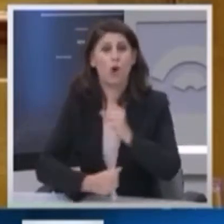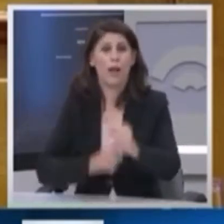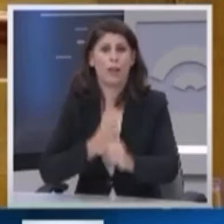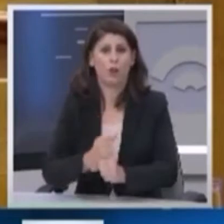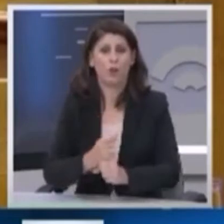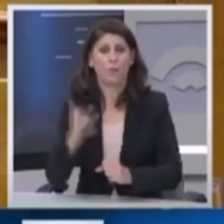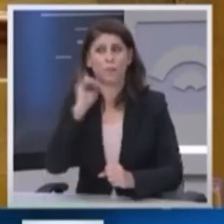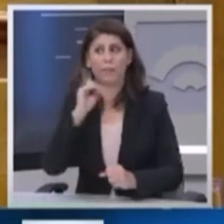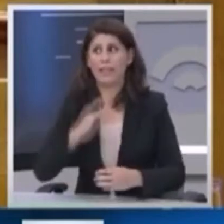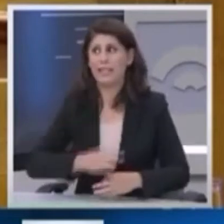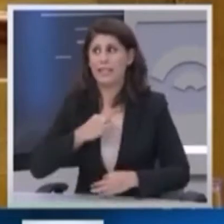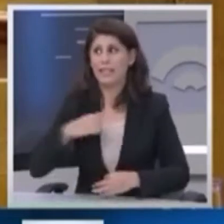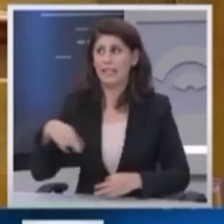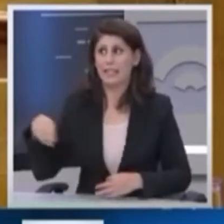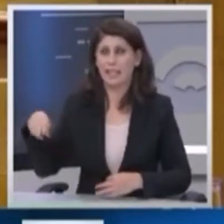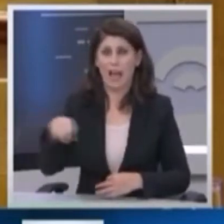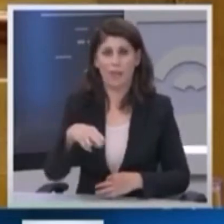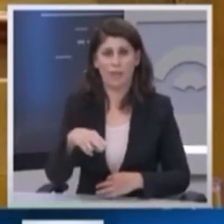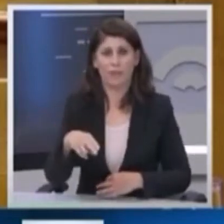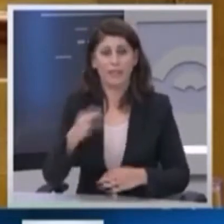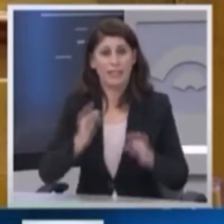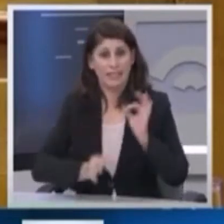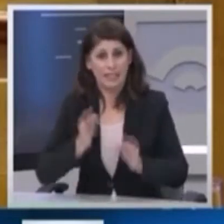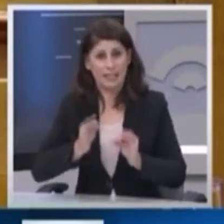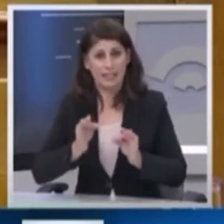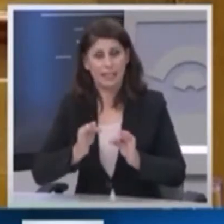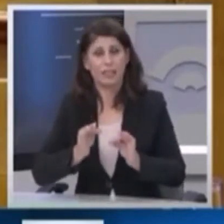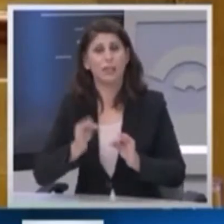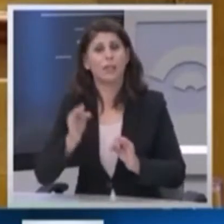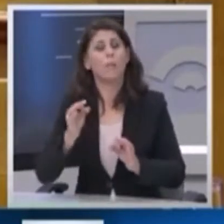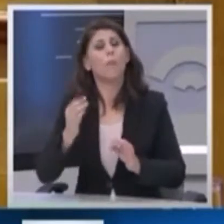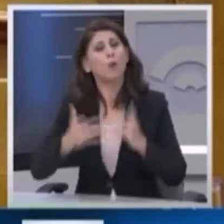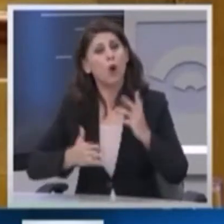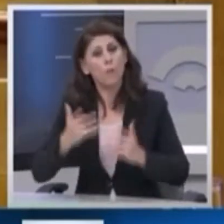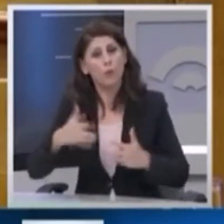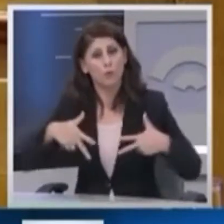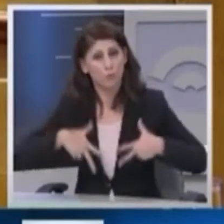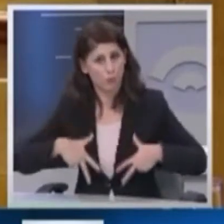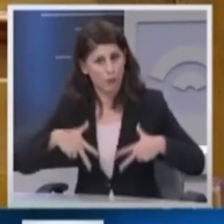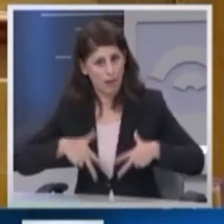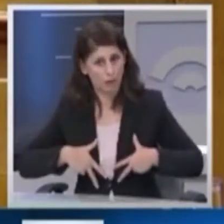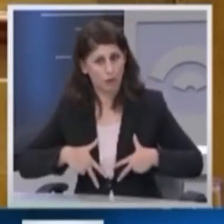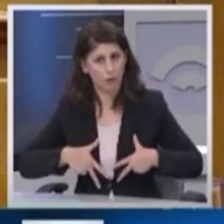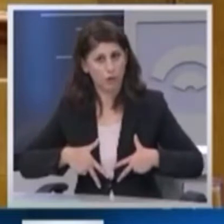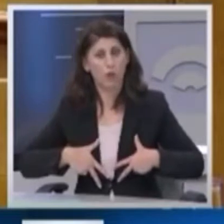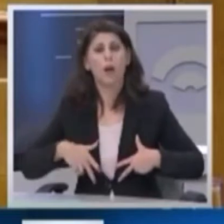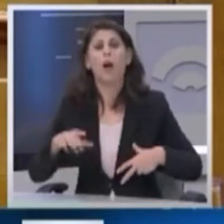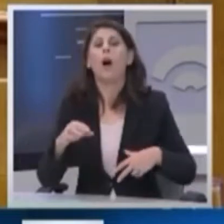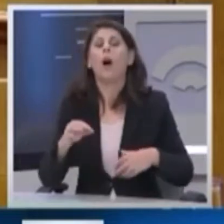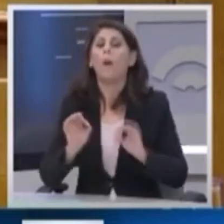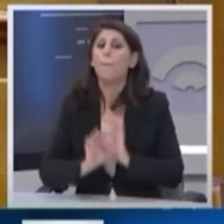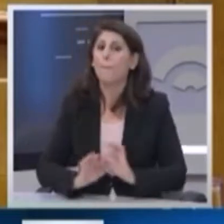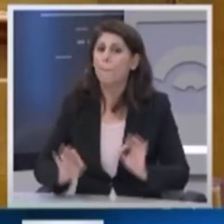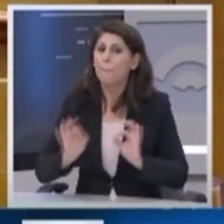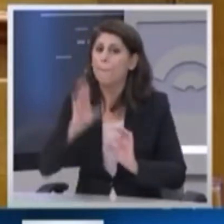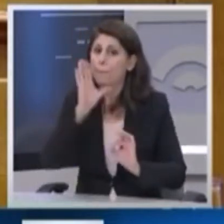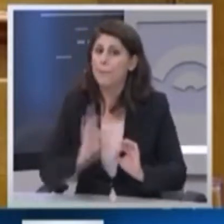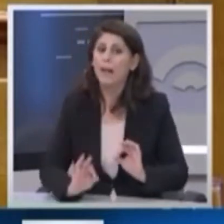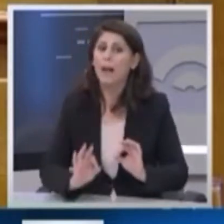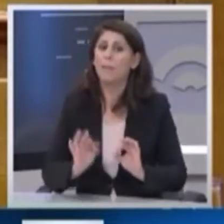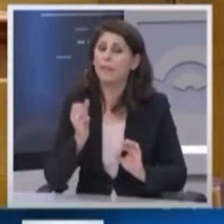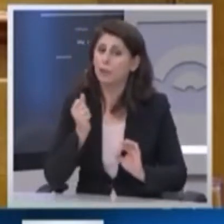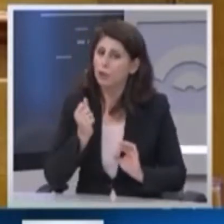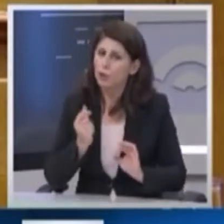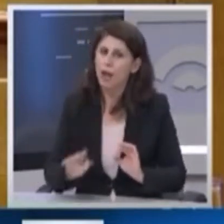Κυρίες και κύριοι συνάδελφοι, η συζήτηση του προϋπολογισμού του κράτους προδιαγράφει σε πραγματικά μεγέθη την πορεία